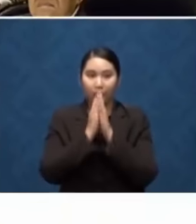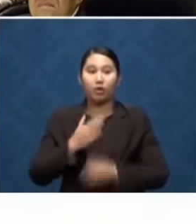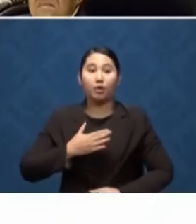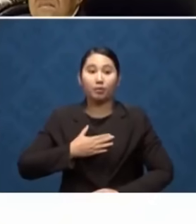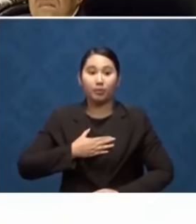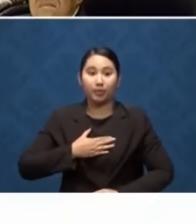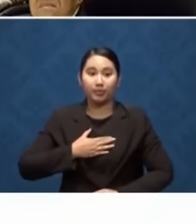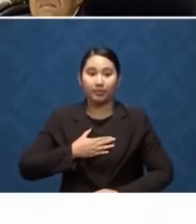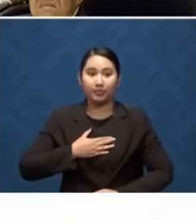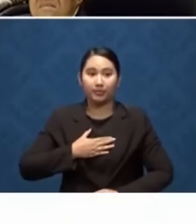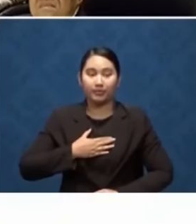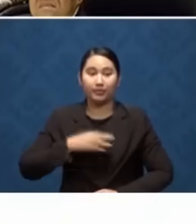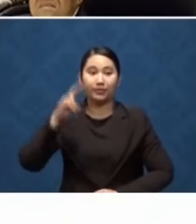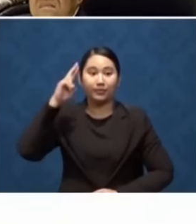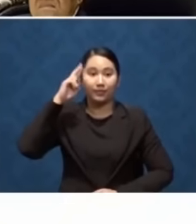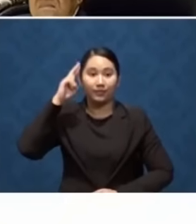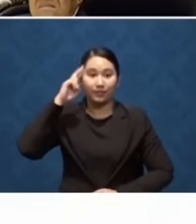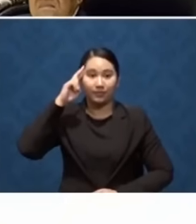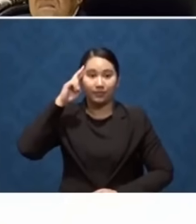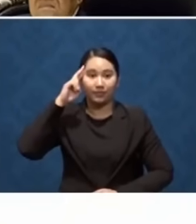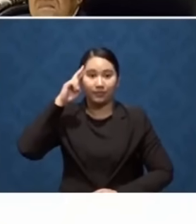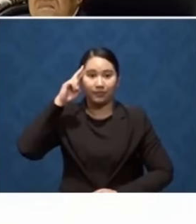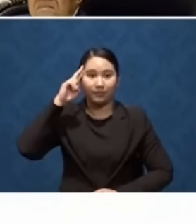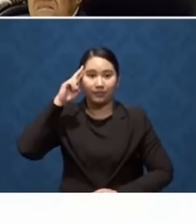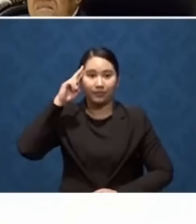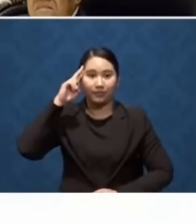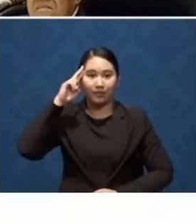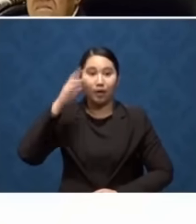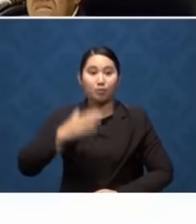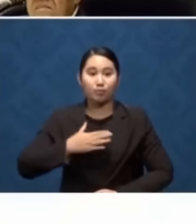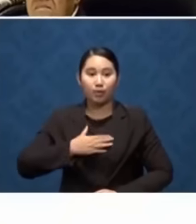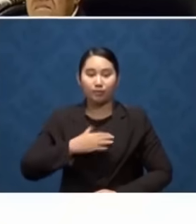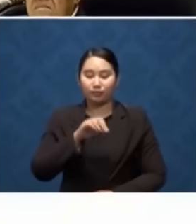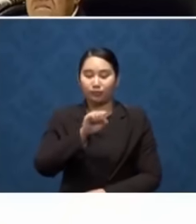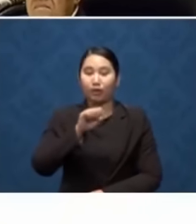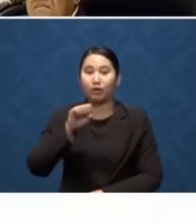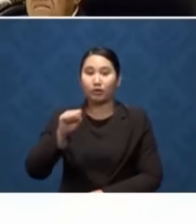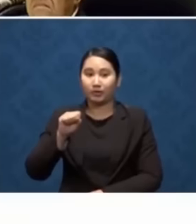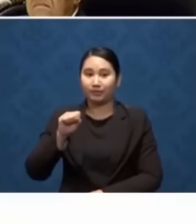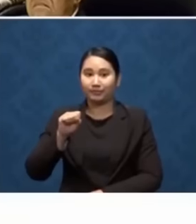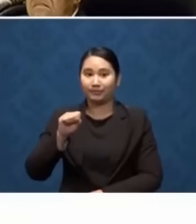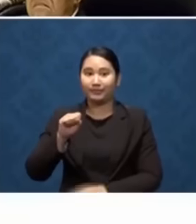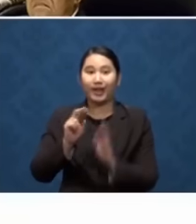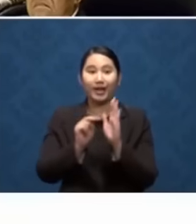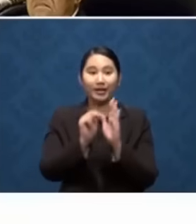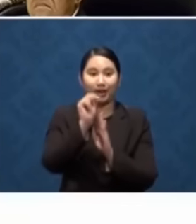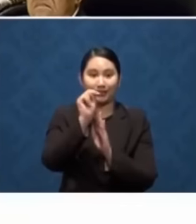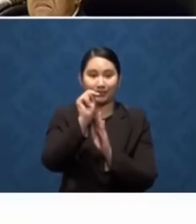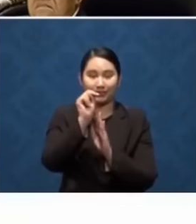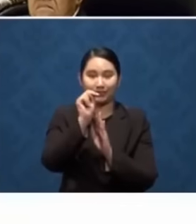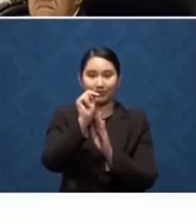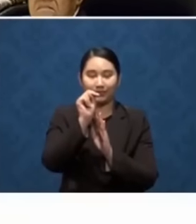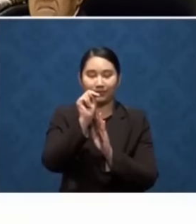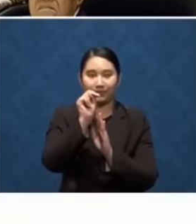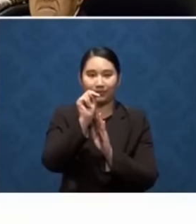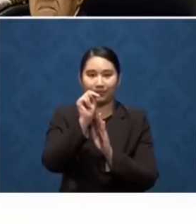า160ค่ะและไม่มีพรรคการเมืองอื่นเสนอชื่อเพิ่มเติมค่ะจากนั้นก็ได้เริ่มให้สมาชิกรัฐสภาลุกขึ้นอภิปรายค่ะโดยคนแร